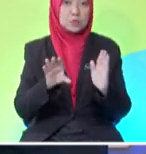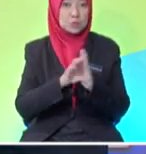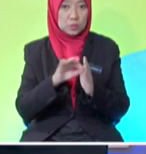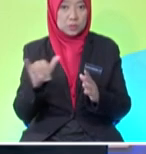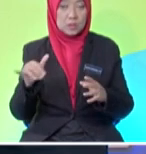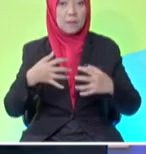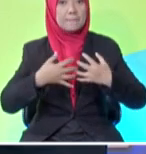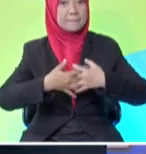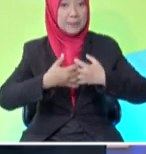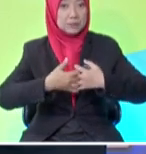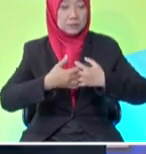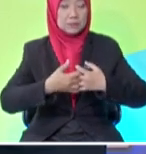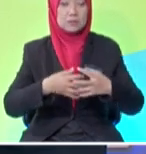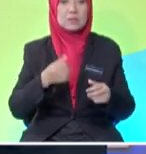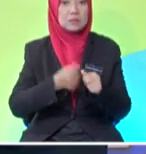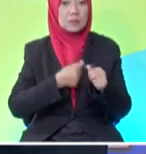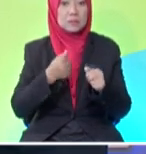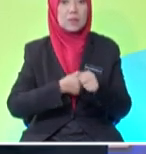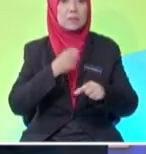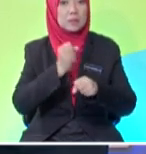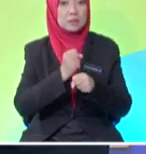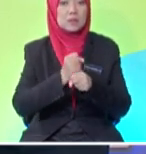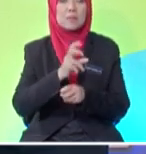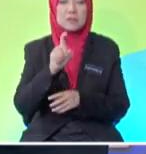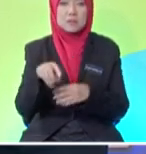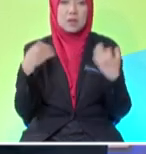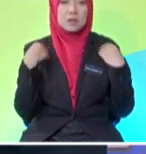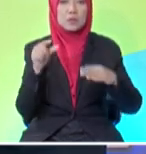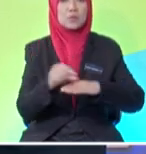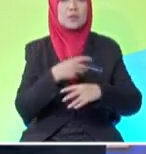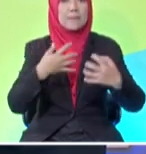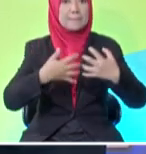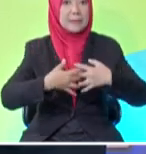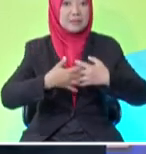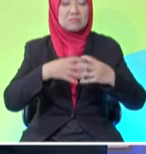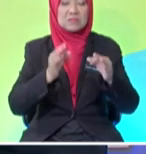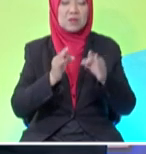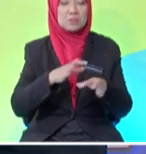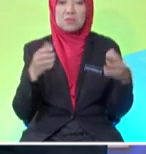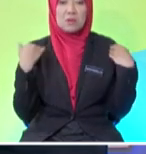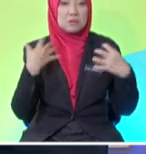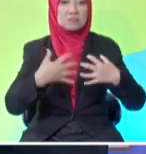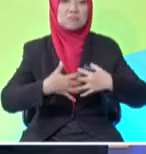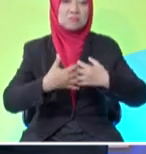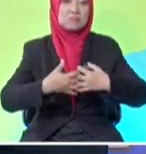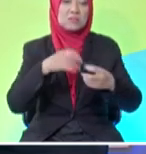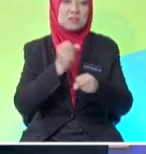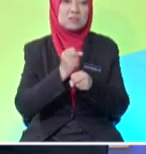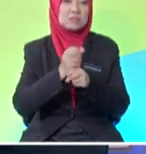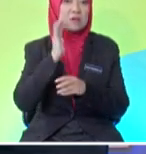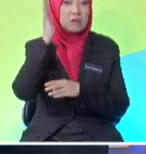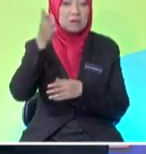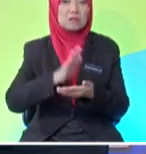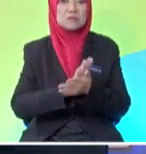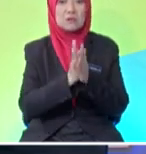kerjaan ada juga yang memerlukan mesin untuk kita laksanakan tugas tersebut tampak ada mesin kerja jadi payah Oke dan